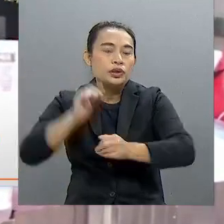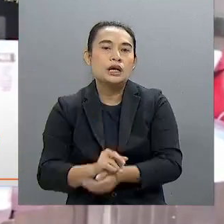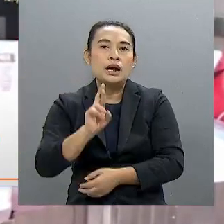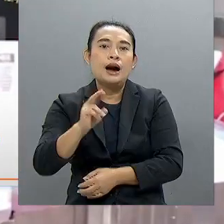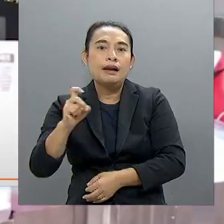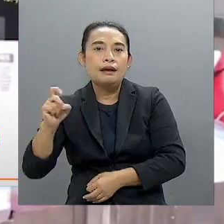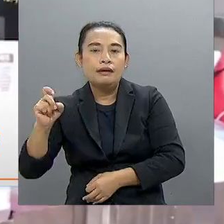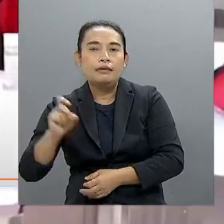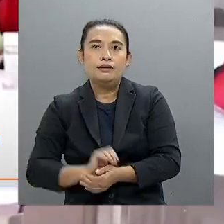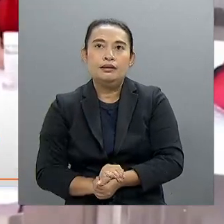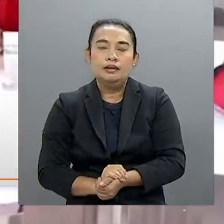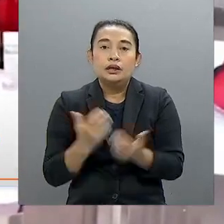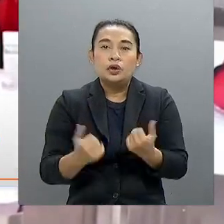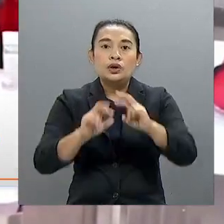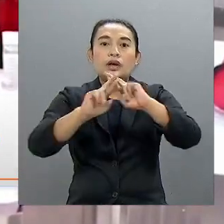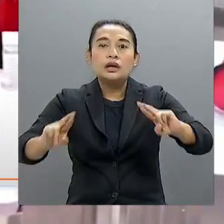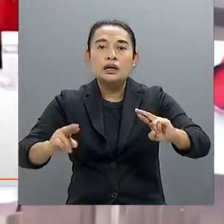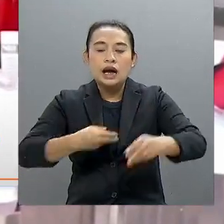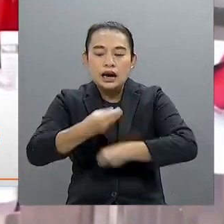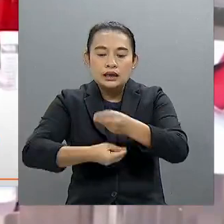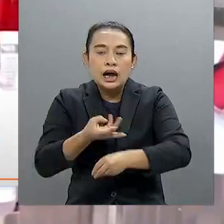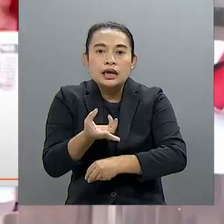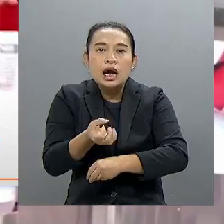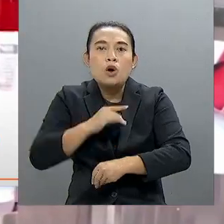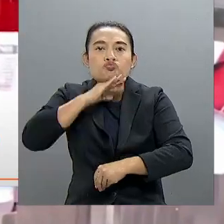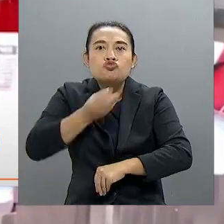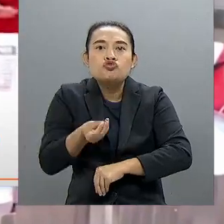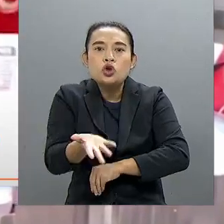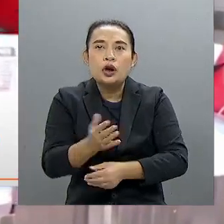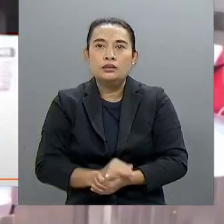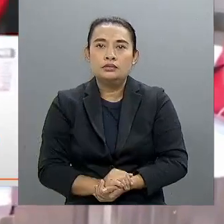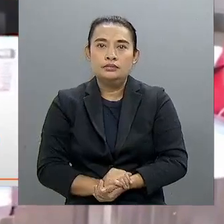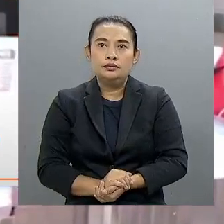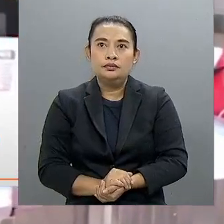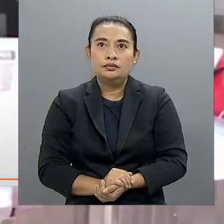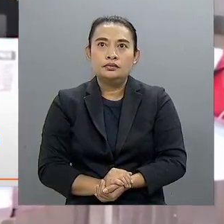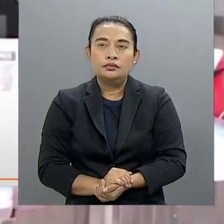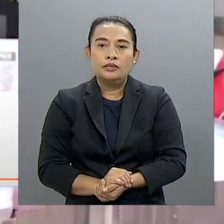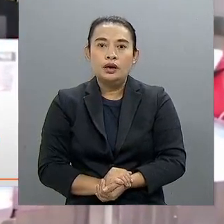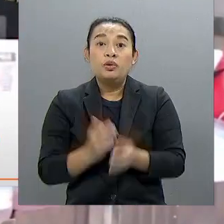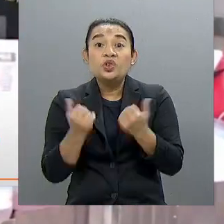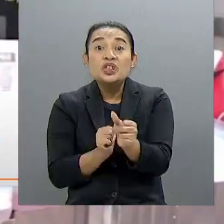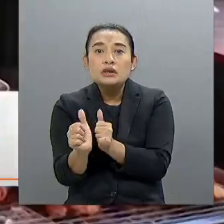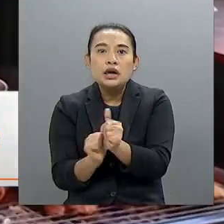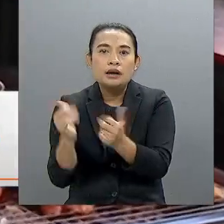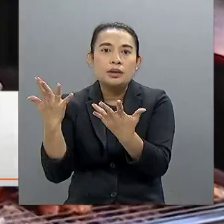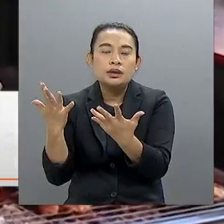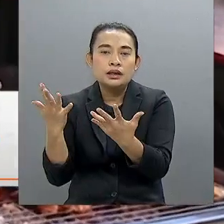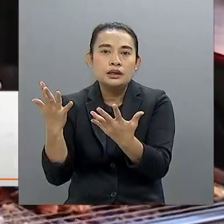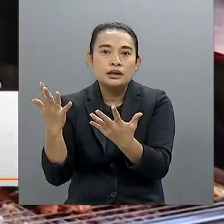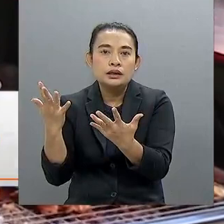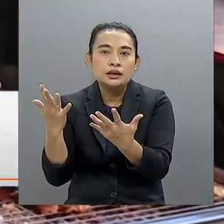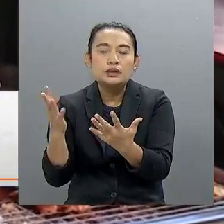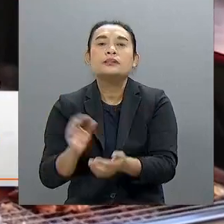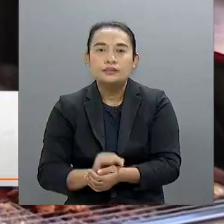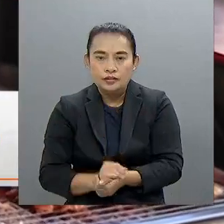ขาย eigeneข้าวหมุทอดอยากจะไปจิงๆในช่งนมัไมมีการแขงขั้น เพระหาดต่างๆหือสถานททตฝึกซ